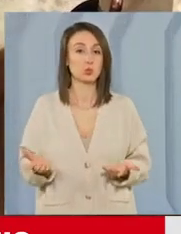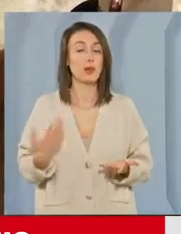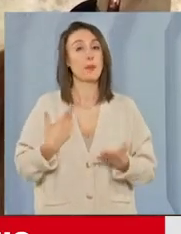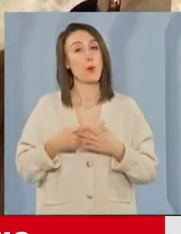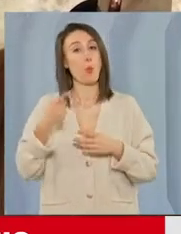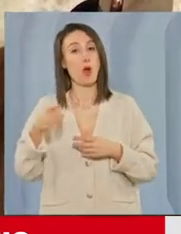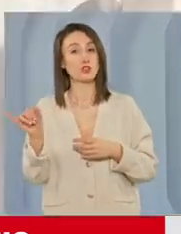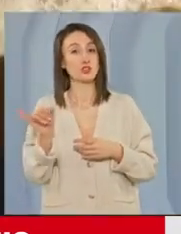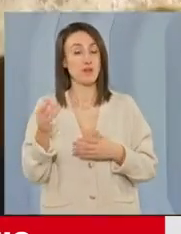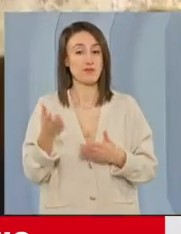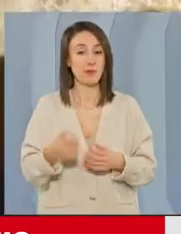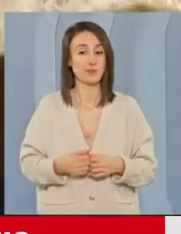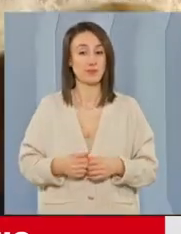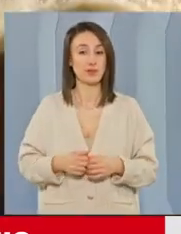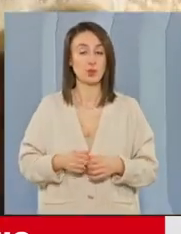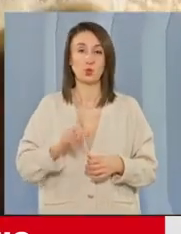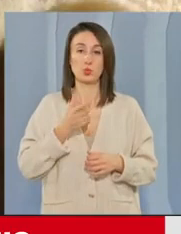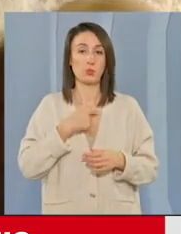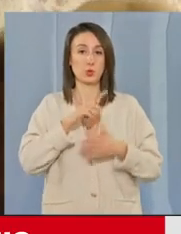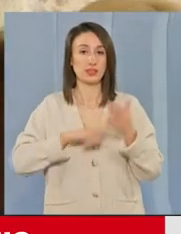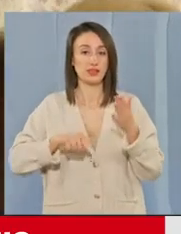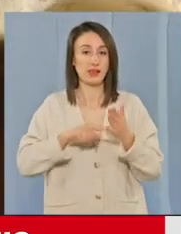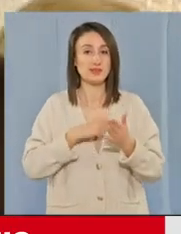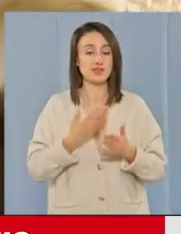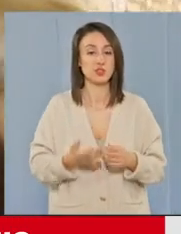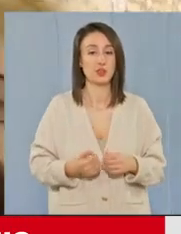pentru alt demnitar. Nici nu pot interzice